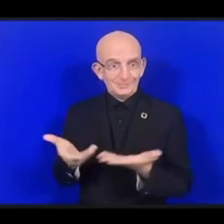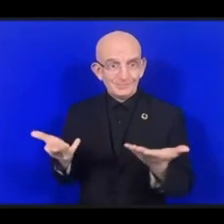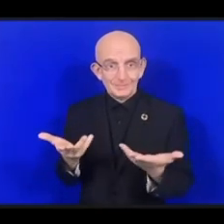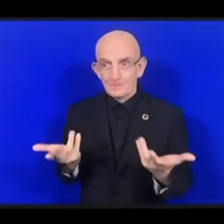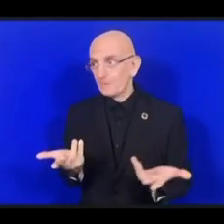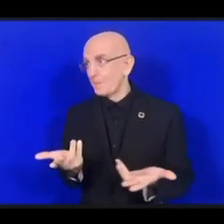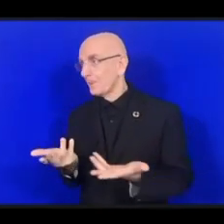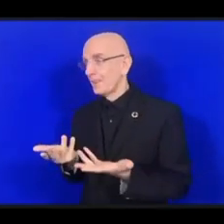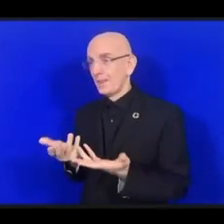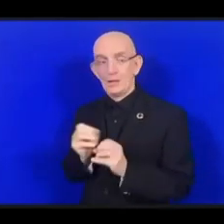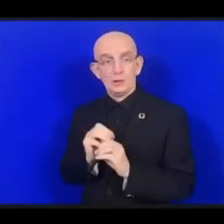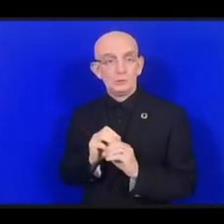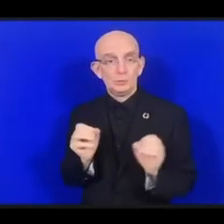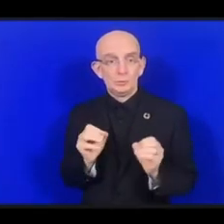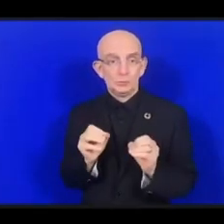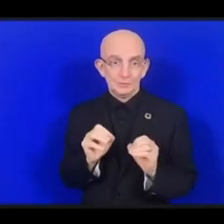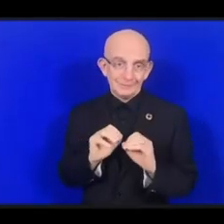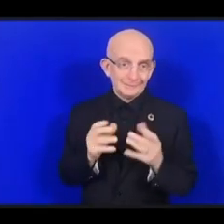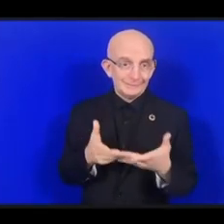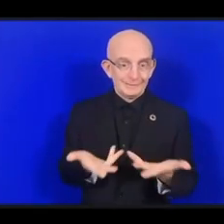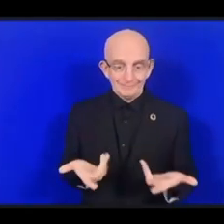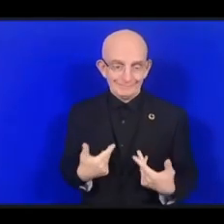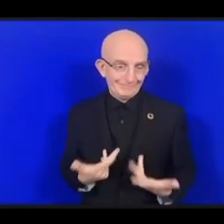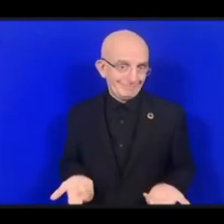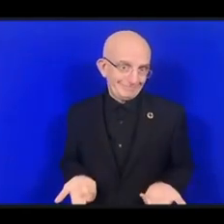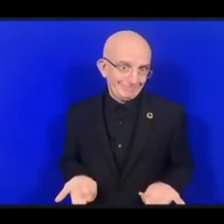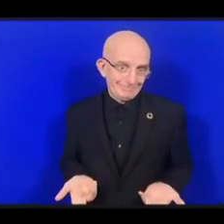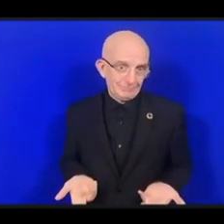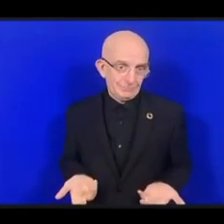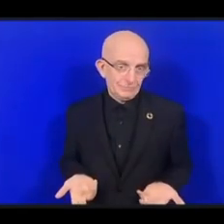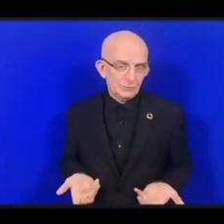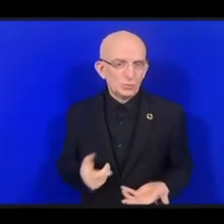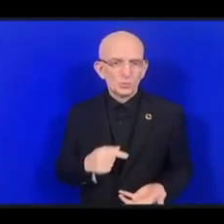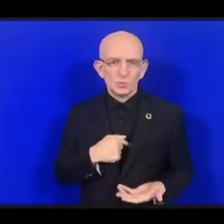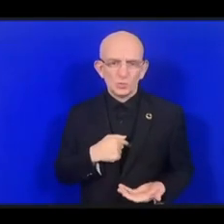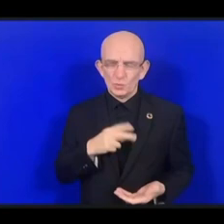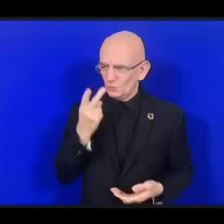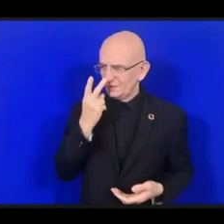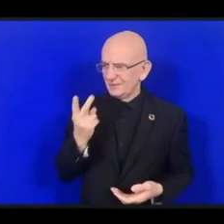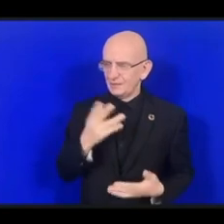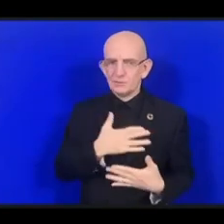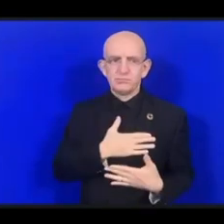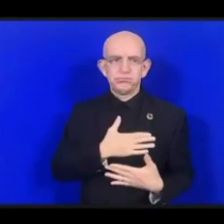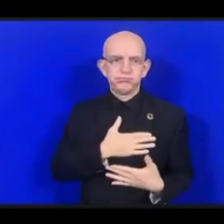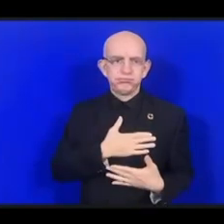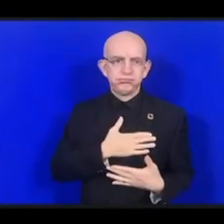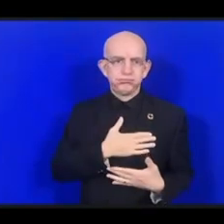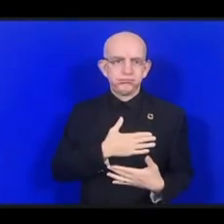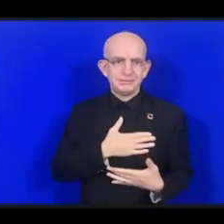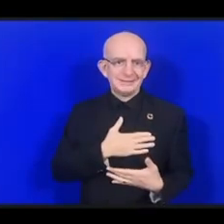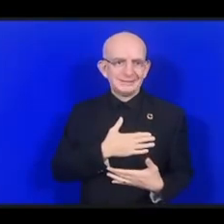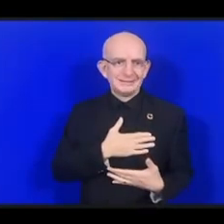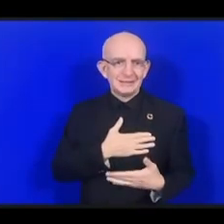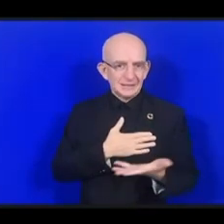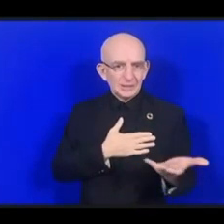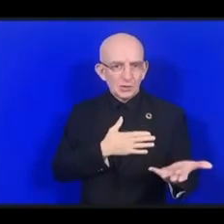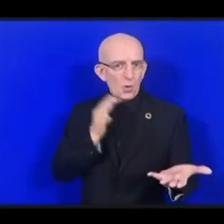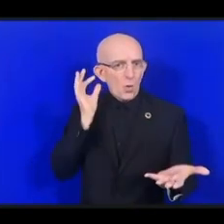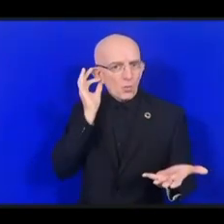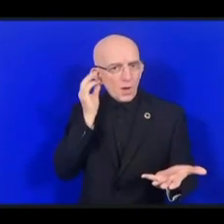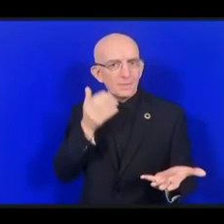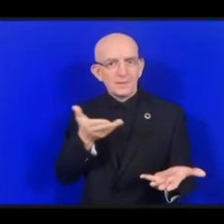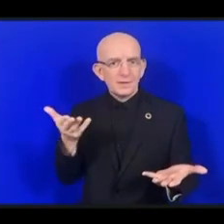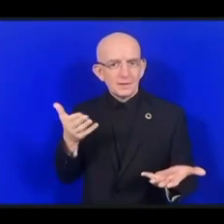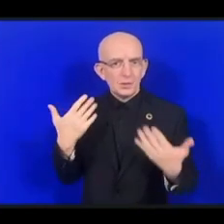fois plus souvent confronté au harcèlement sexuel à la diffamation au discours de haine que leur homologue